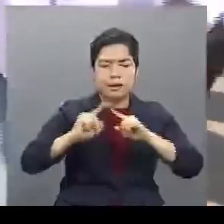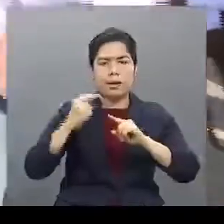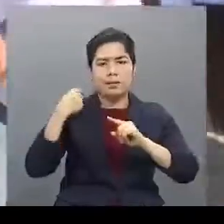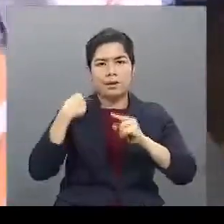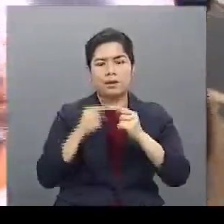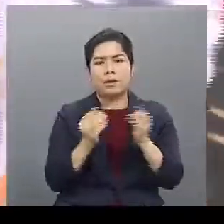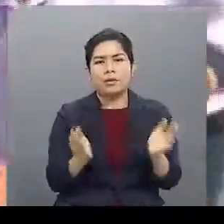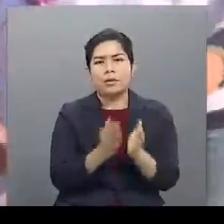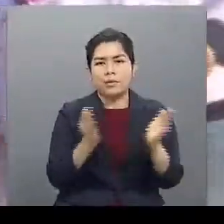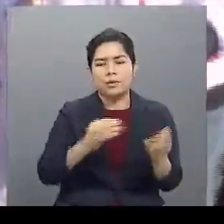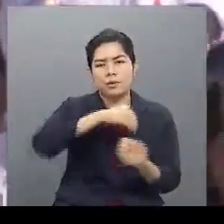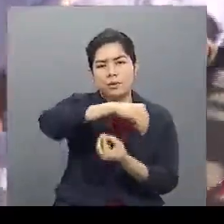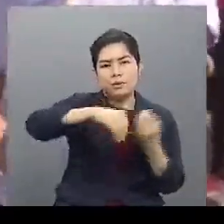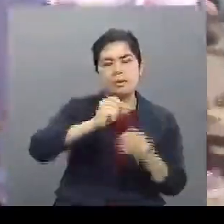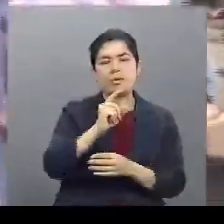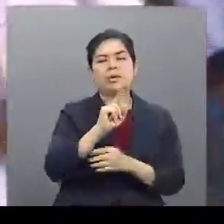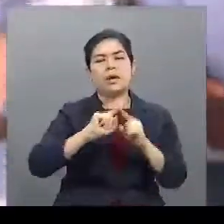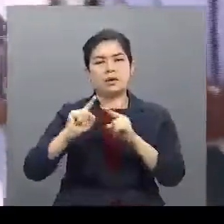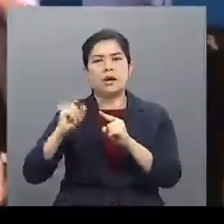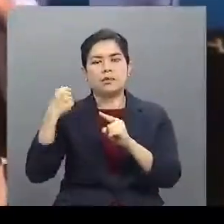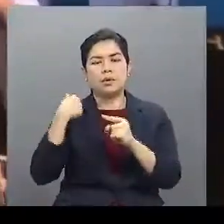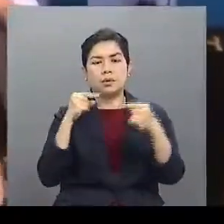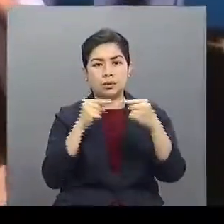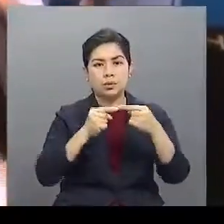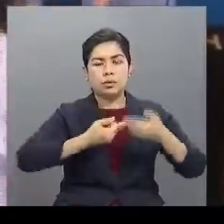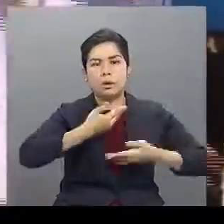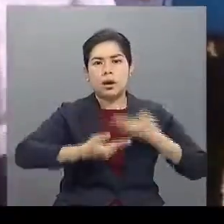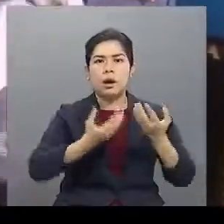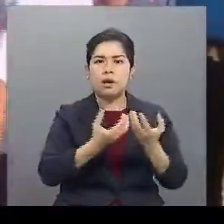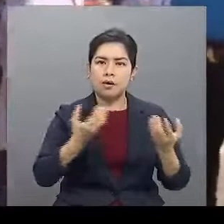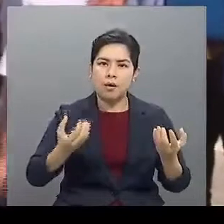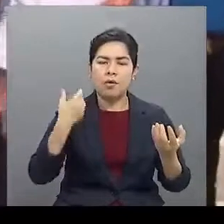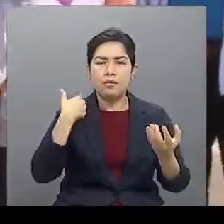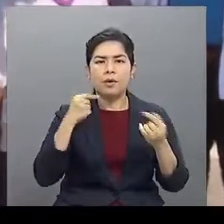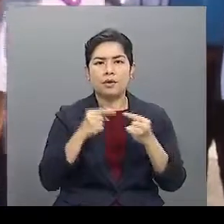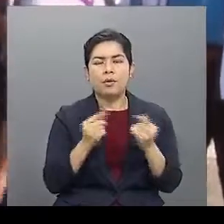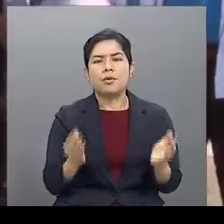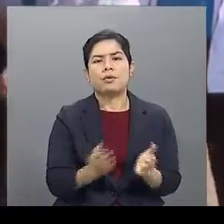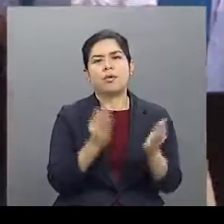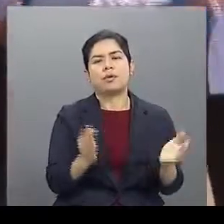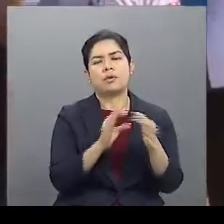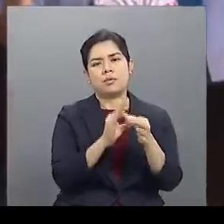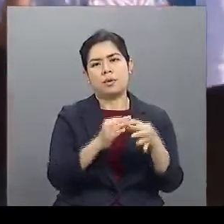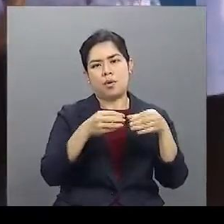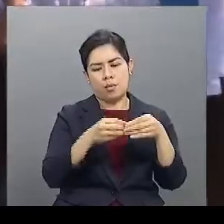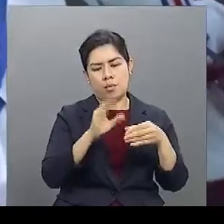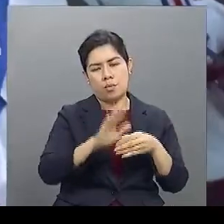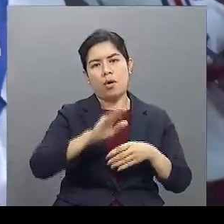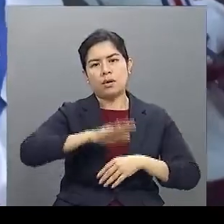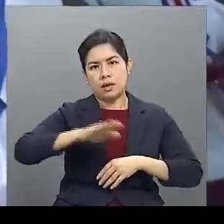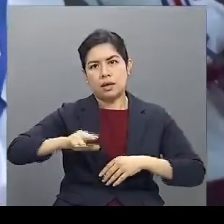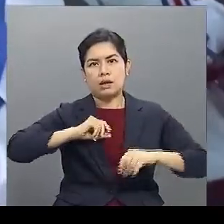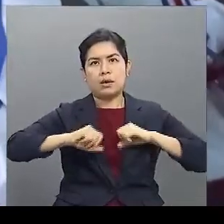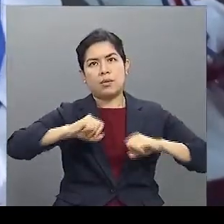จุดจำหน่ายของฝากการพัฒนาด้านการศึกษาและการส่งเสริมการมีส่วนร่วมของเยาวชน ก็คือว่าเราจะเน้นเศรษฐ